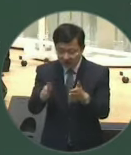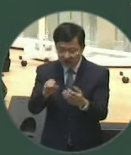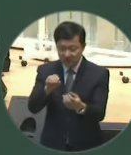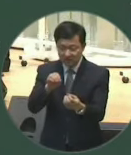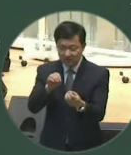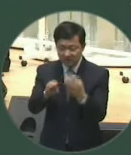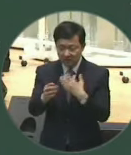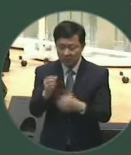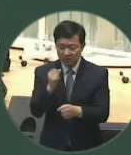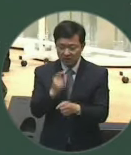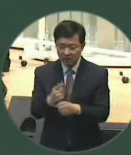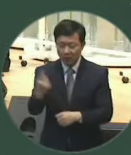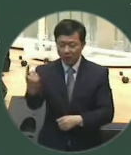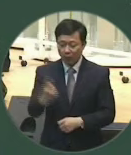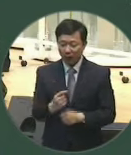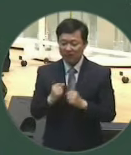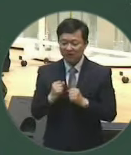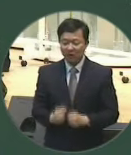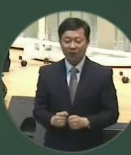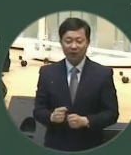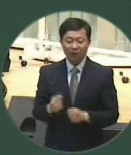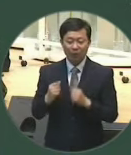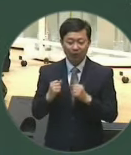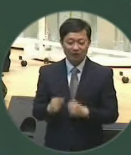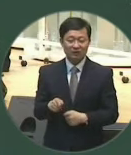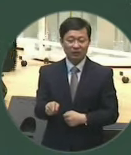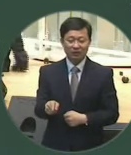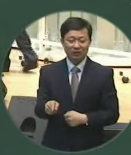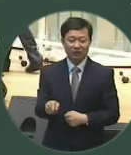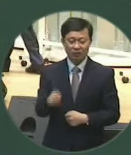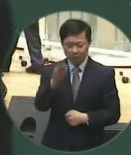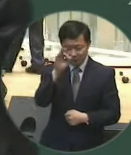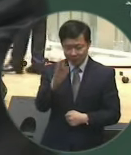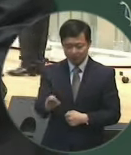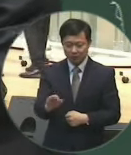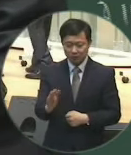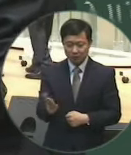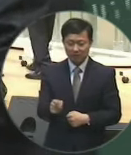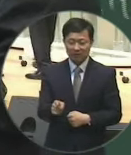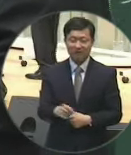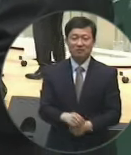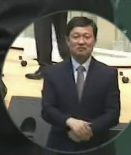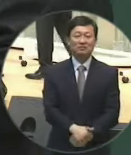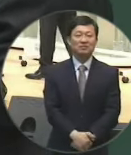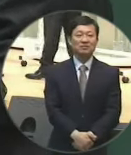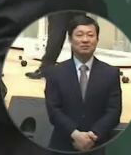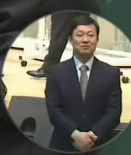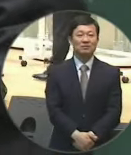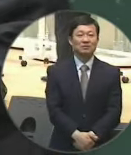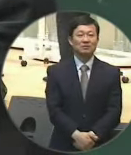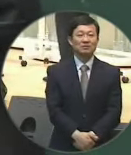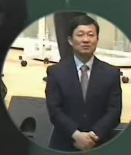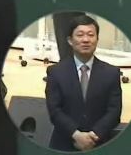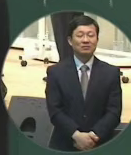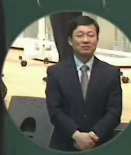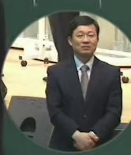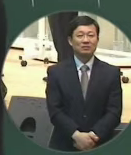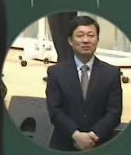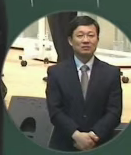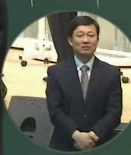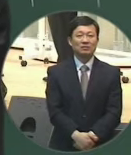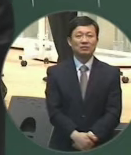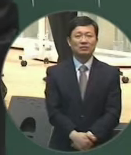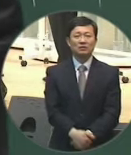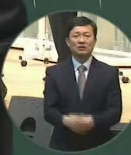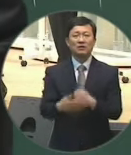있어요. That's when you not only be able to see the way and the road where you should go, you will see the answers for that way to open.